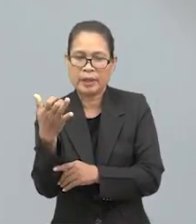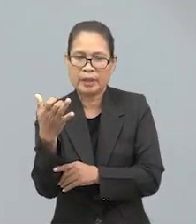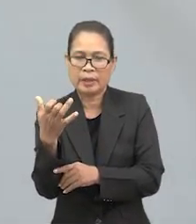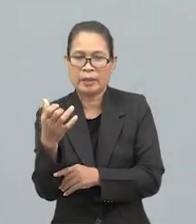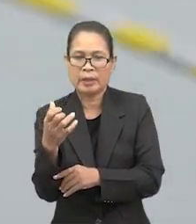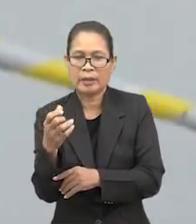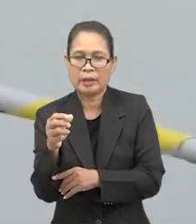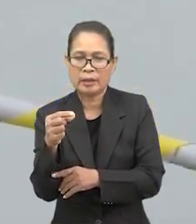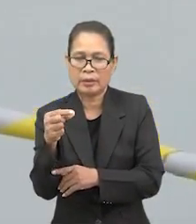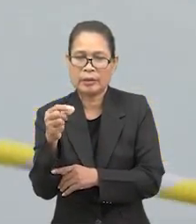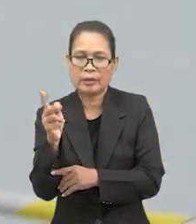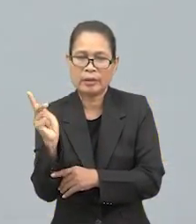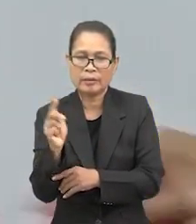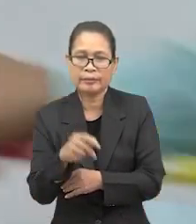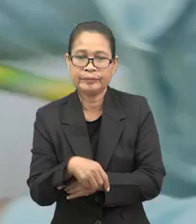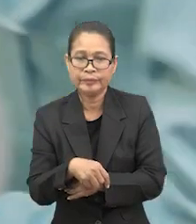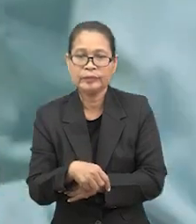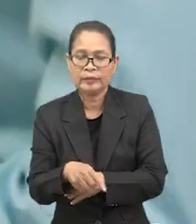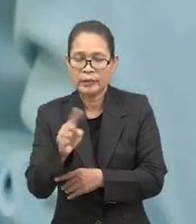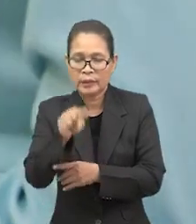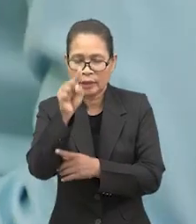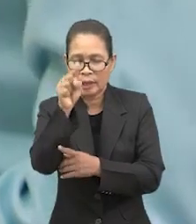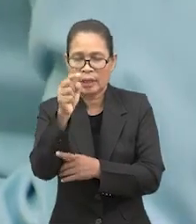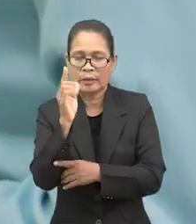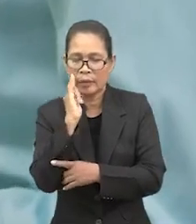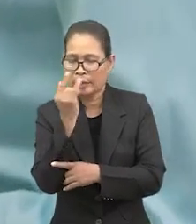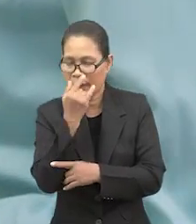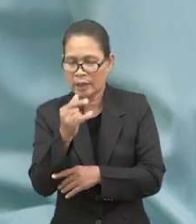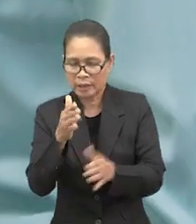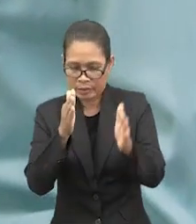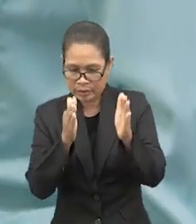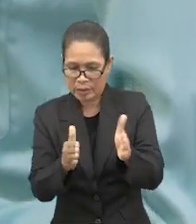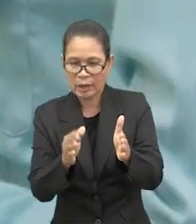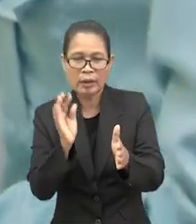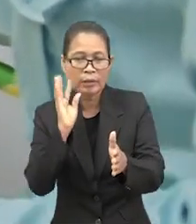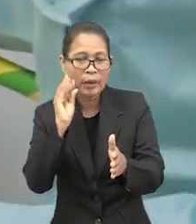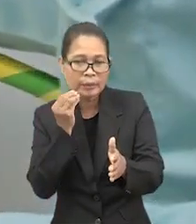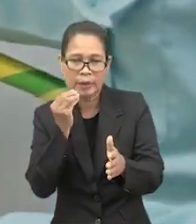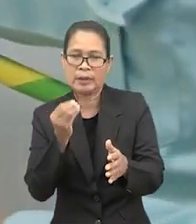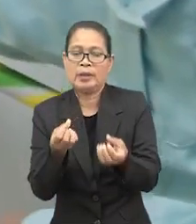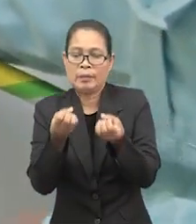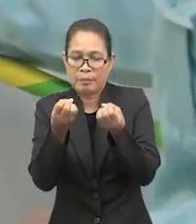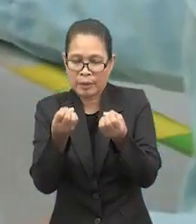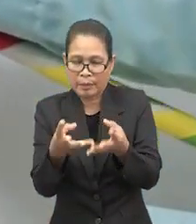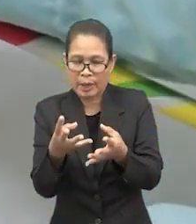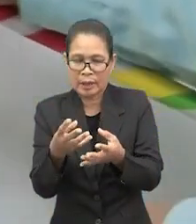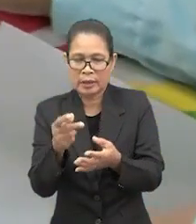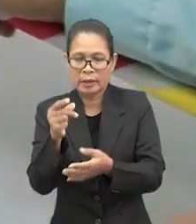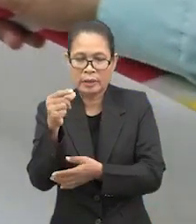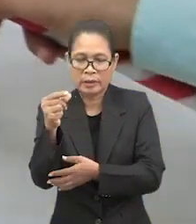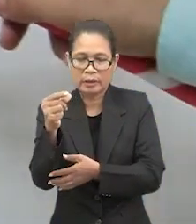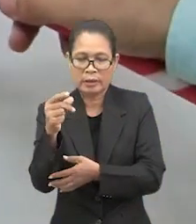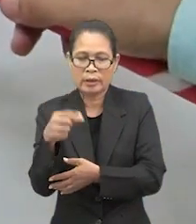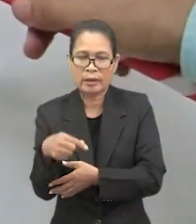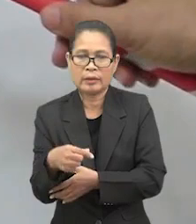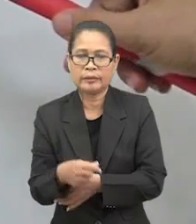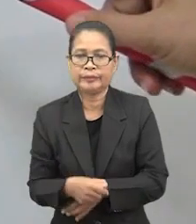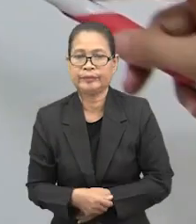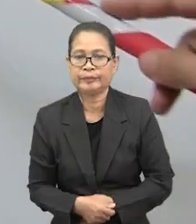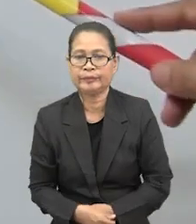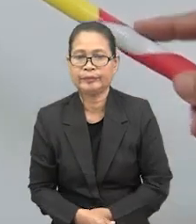chọc prám pi kilogram. Ta bộp hà nử sọl phai miên phần